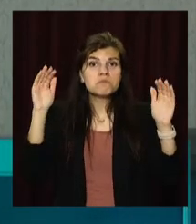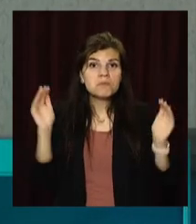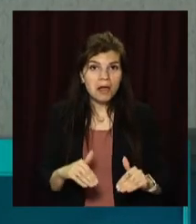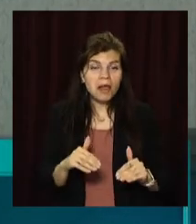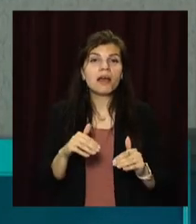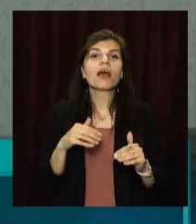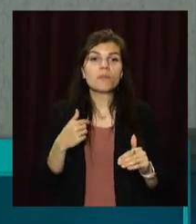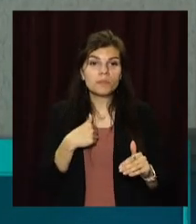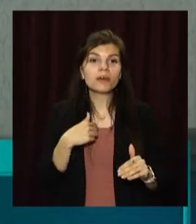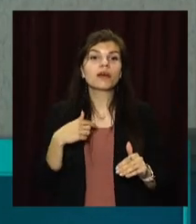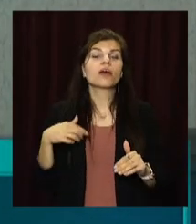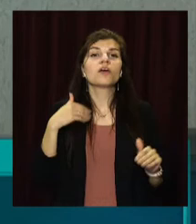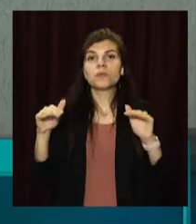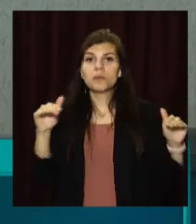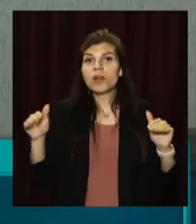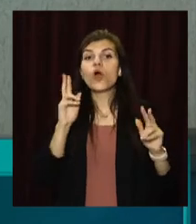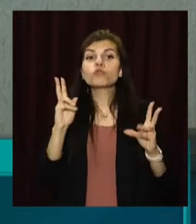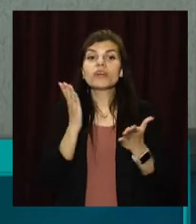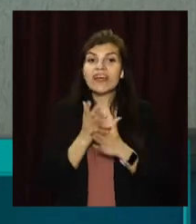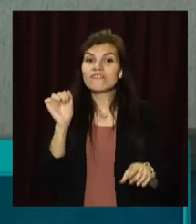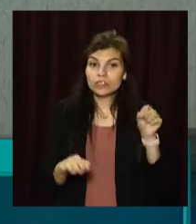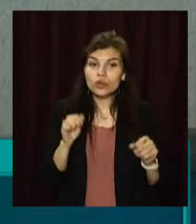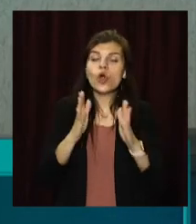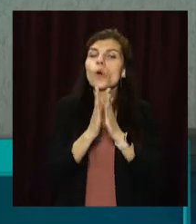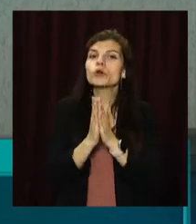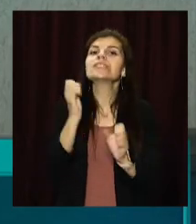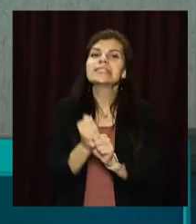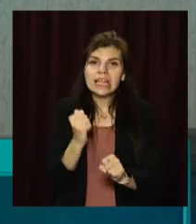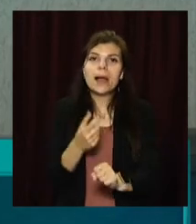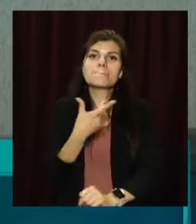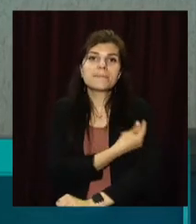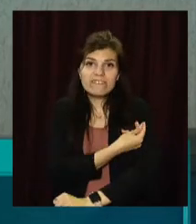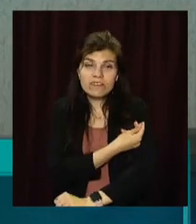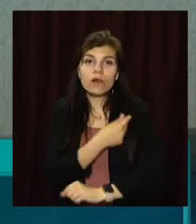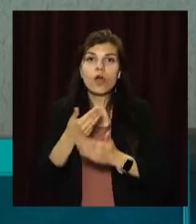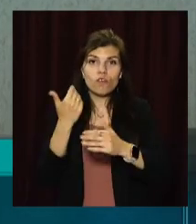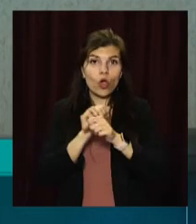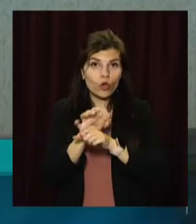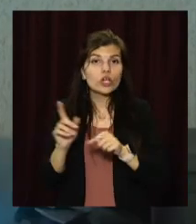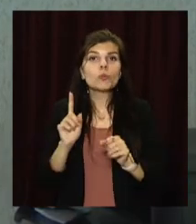призиваємо всіх, хто має можливість, обов'язково зробити прививку, щоб